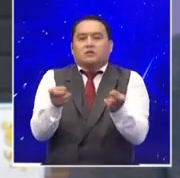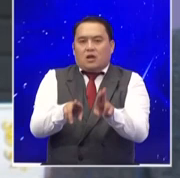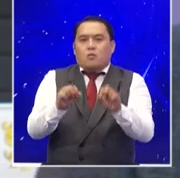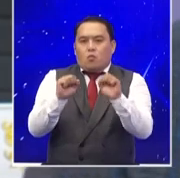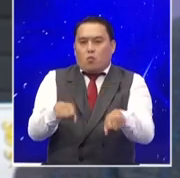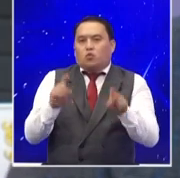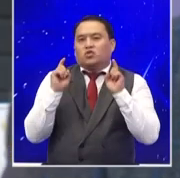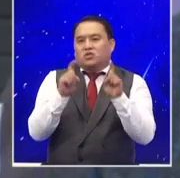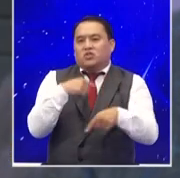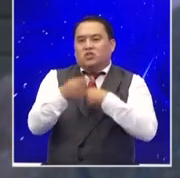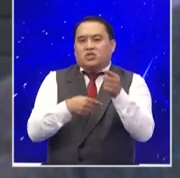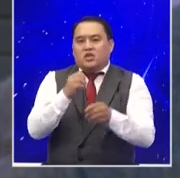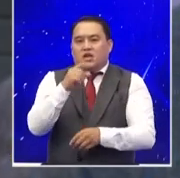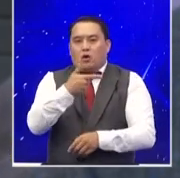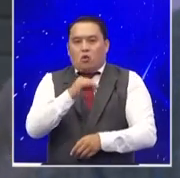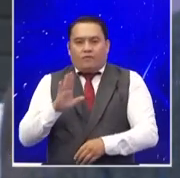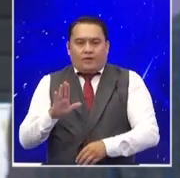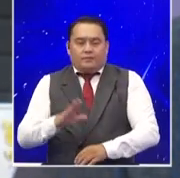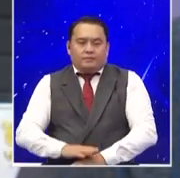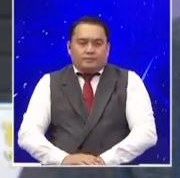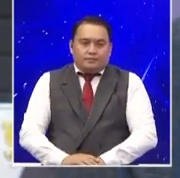могут прикрепиться через электронный портал.